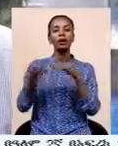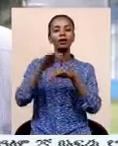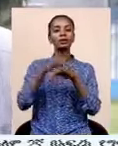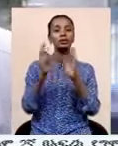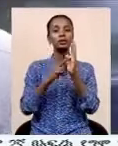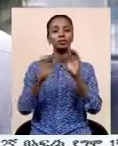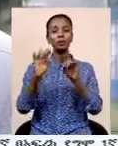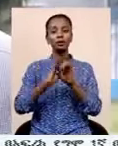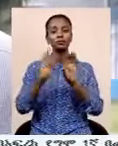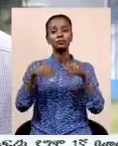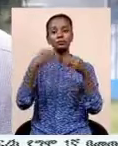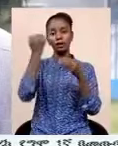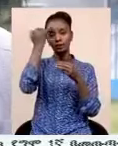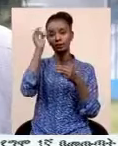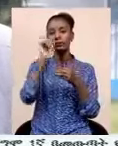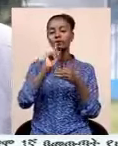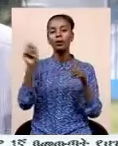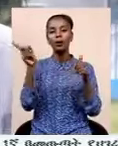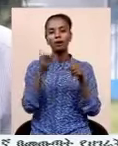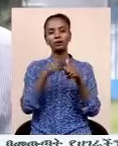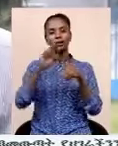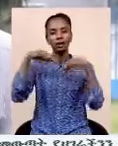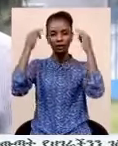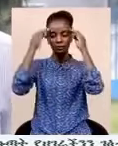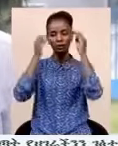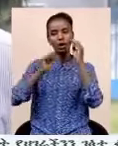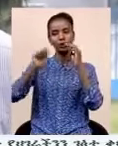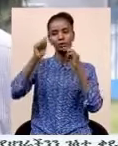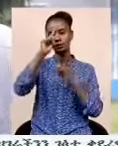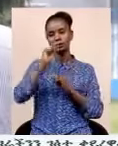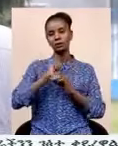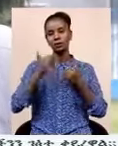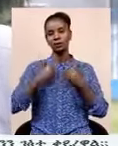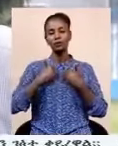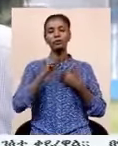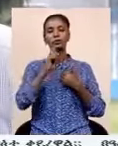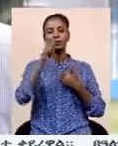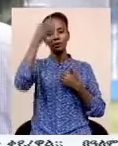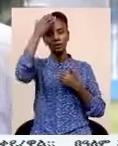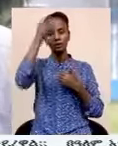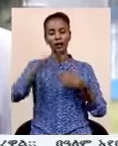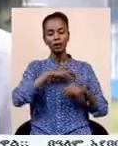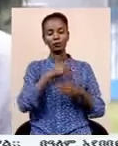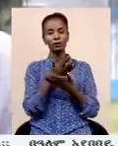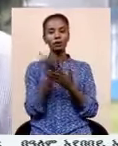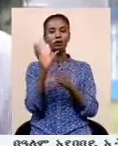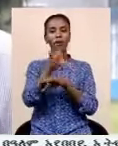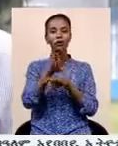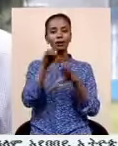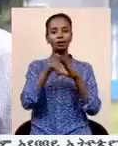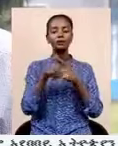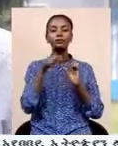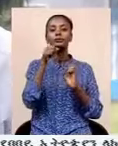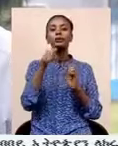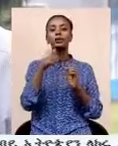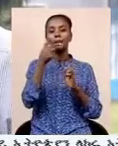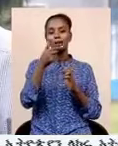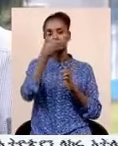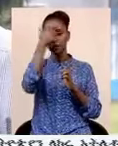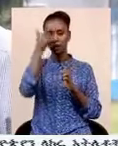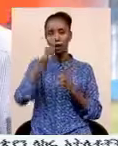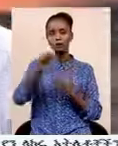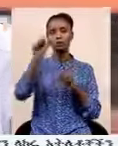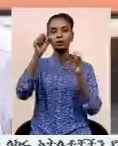ህግ ባለሙያ የምሰጠው አስተያየት ምንድነው? አንደኛ ጠቅላይ ሚኒስትሩ የራሱ የሆነ እምነት ያለው ሰው ነው። መንግስት በሃይማኖት ጉዳይ ላይ ጣልቃ አይገባም የተባለበት ምክንያት ራሱን